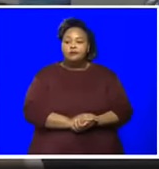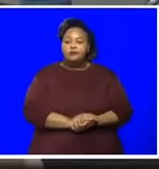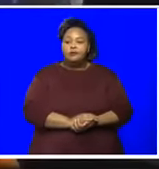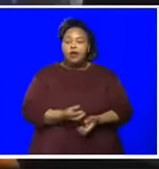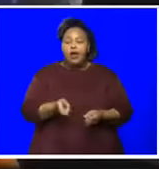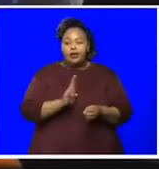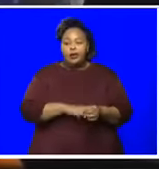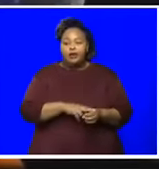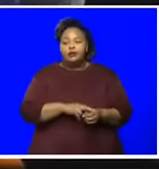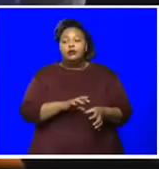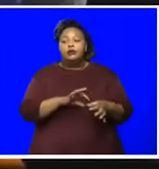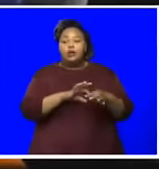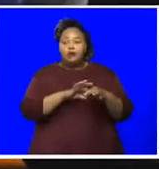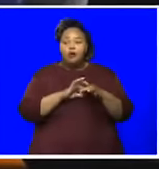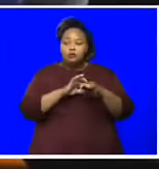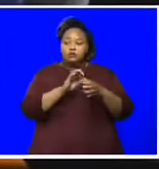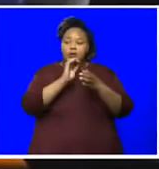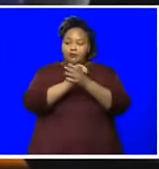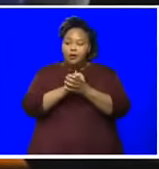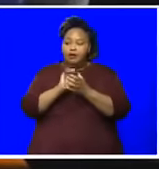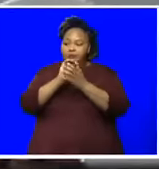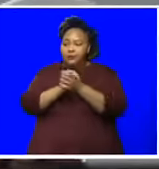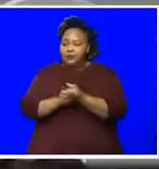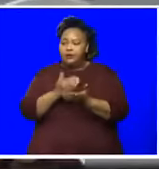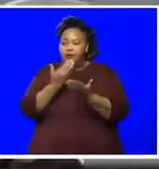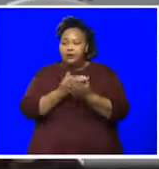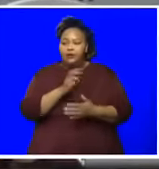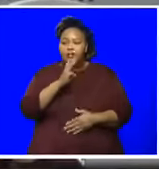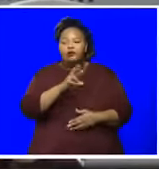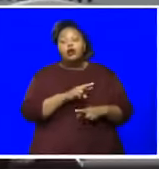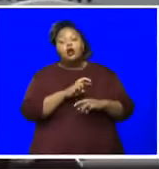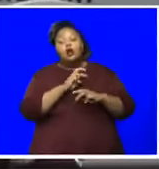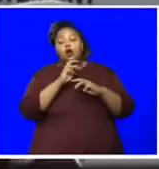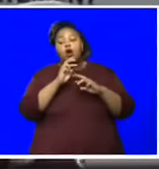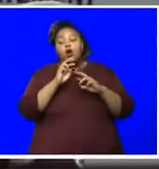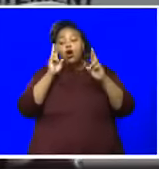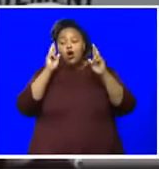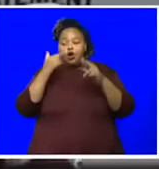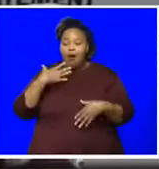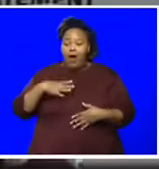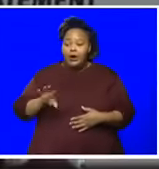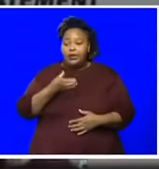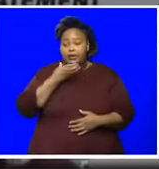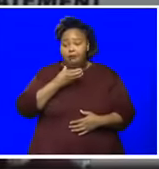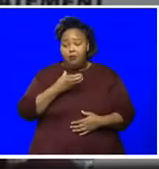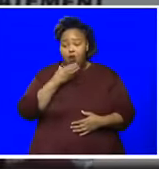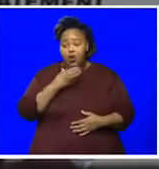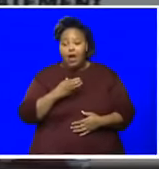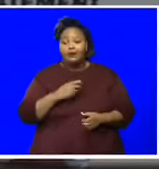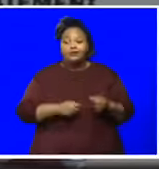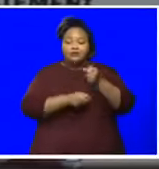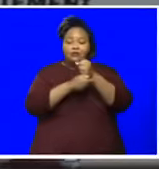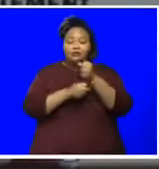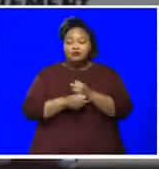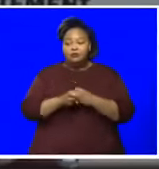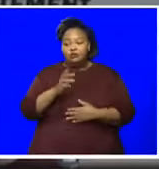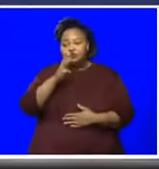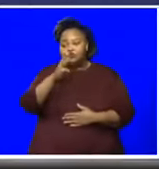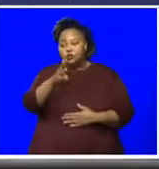development partners etimbunga letinye siyathemba ukuthi kusibambise ngokuthi agcine lama bills